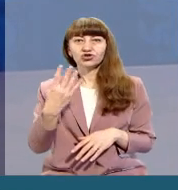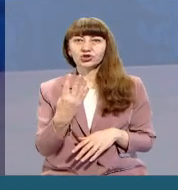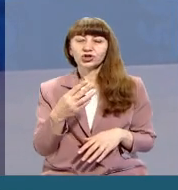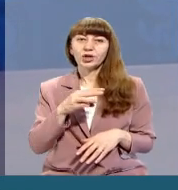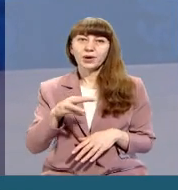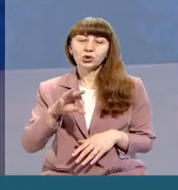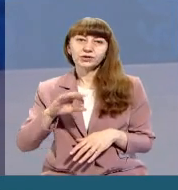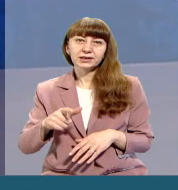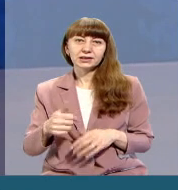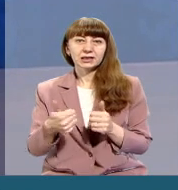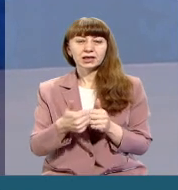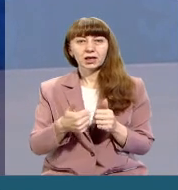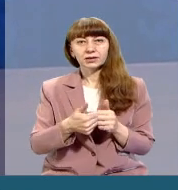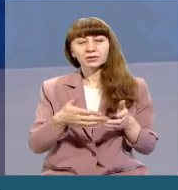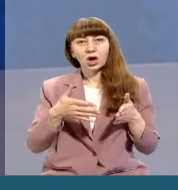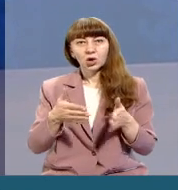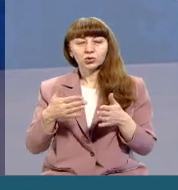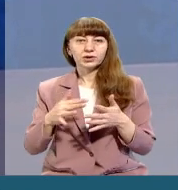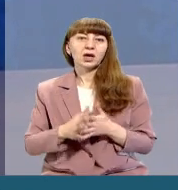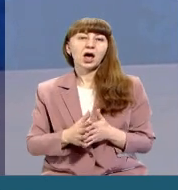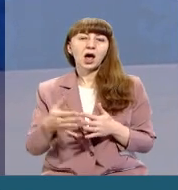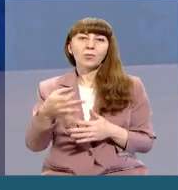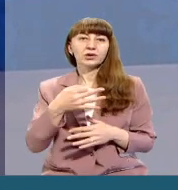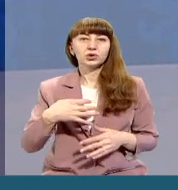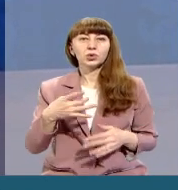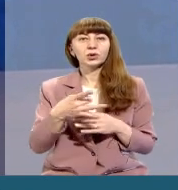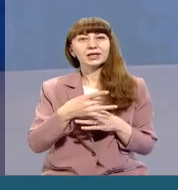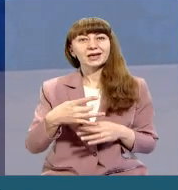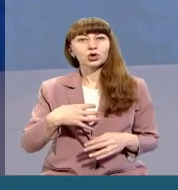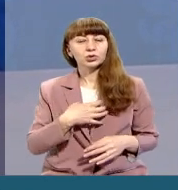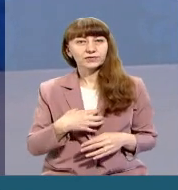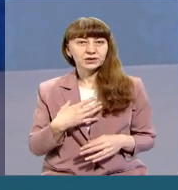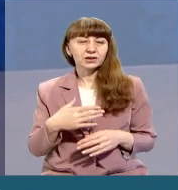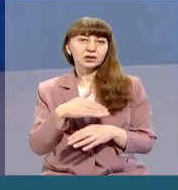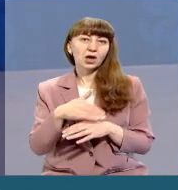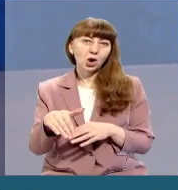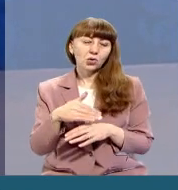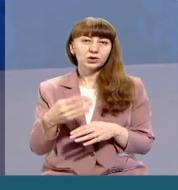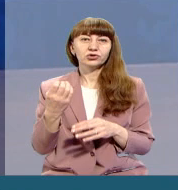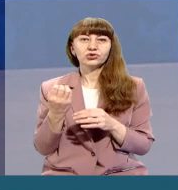тенге подъездные дороги областные ра районного значения и также На